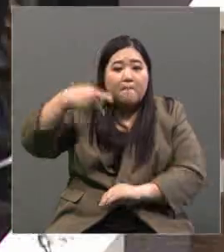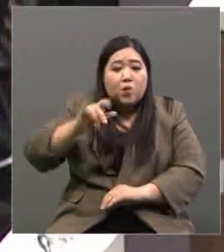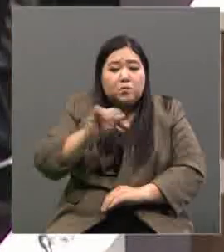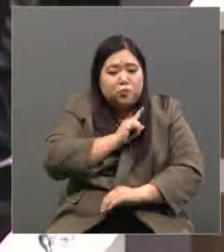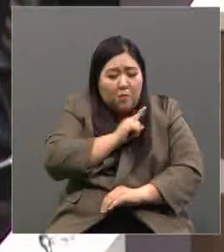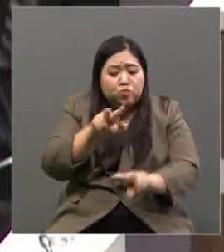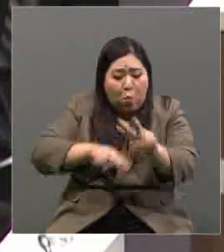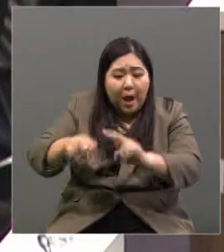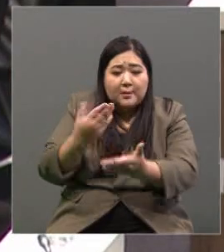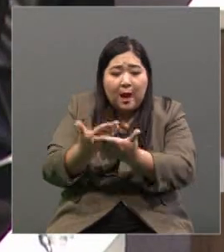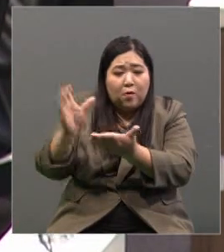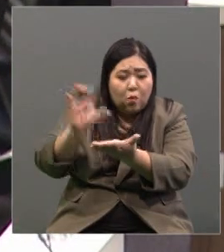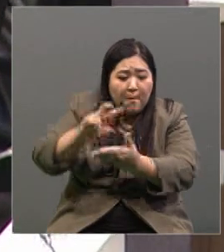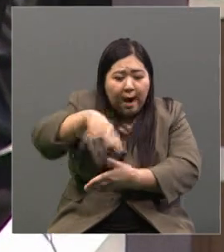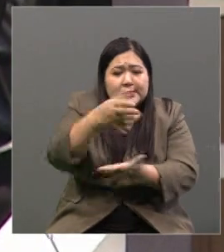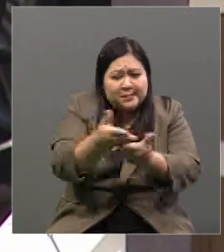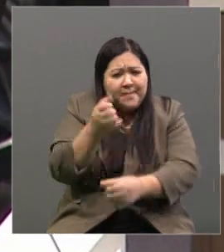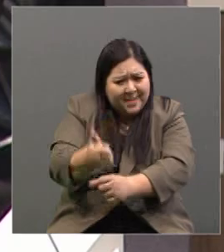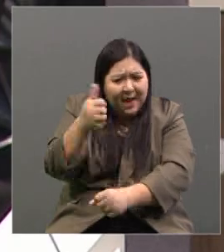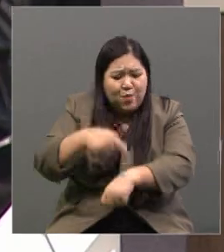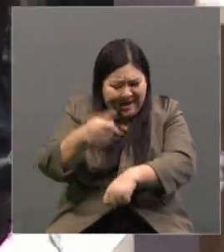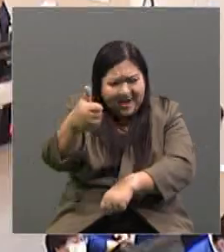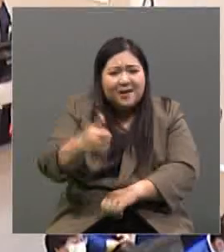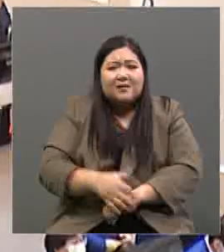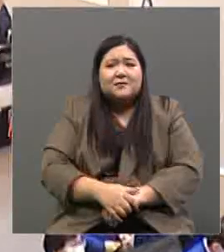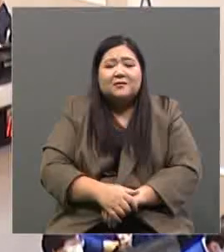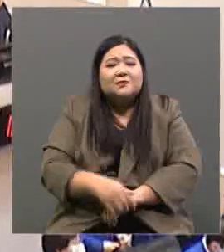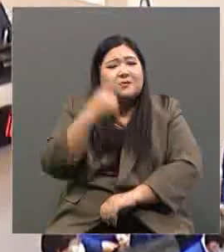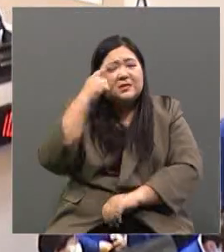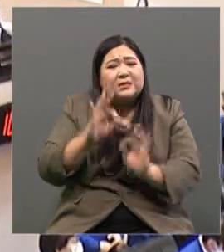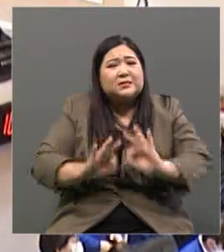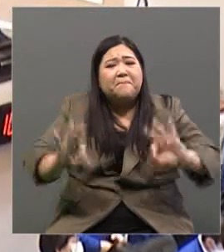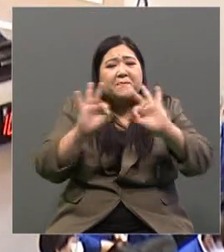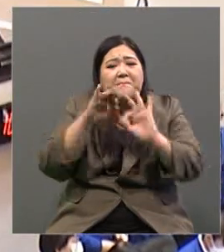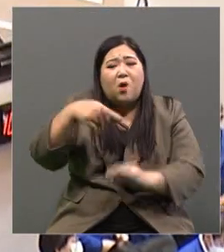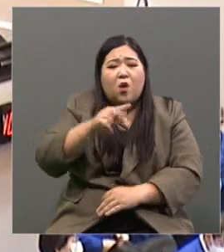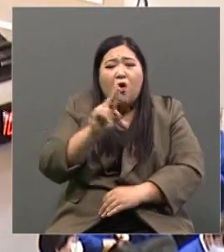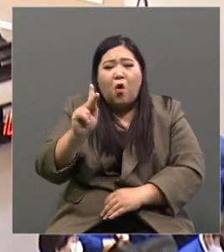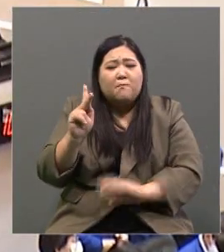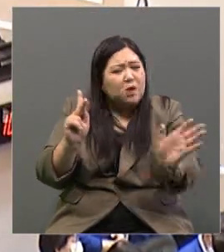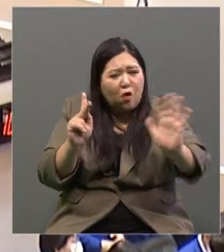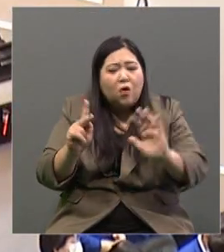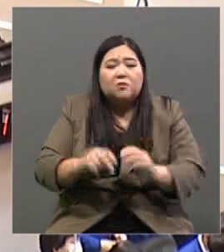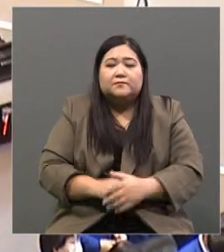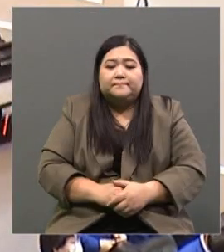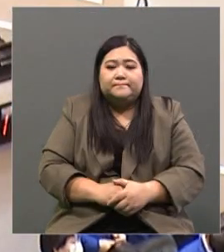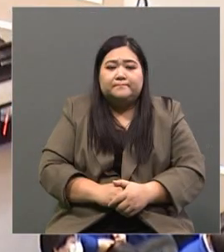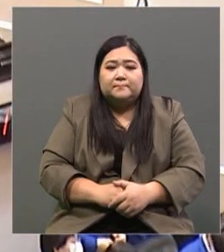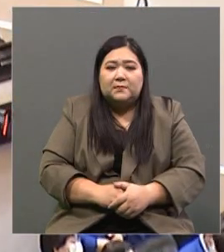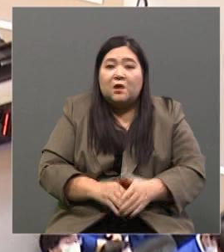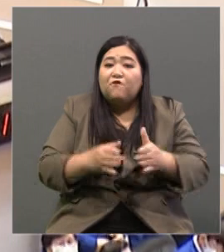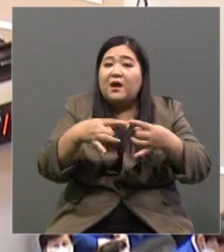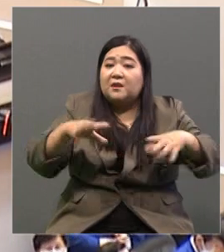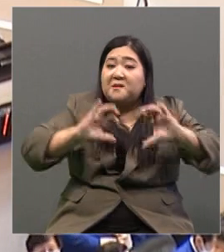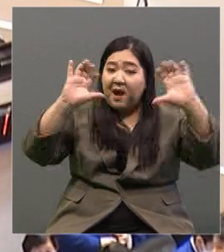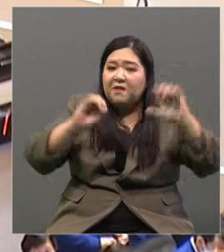ล้วที่จะหางบประมาณเนี่ยมาจัดซื้อได้ดังนั้นจึงไม่จำเป็นที่จะต้องออกพรก.ดังกล่าวส่วนฝ่ายค้านค่ะจะยื่นให้ศาลรั